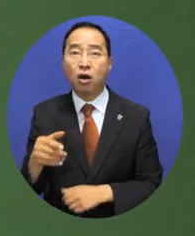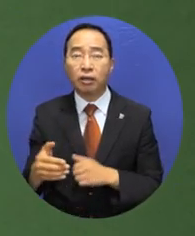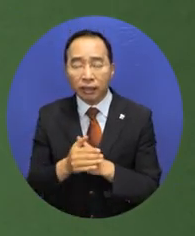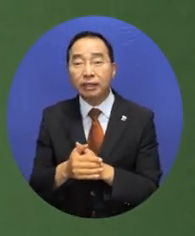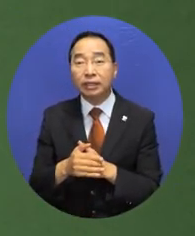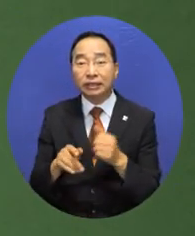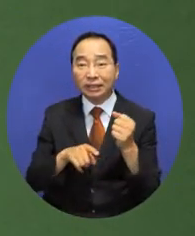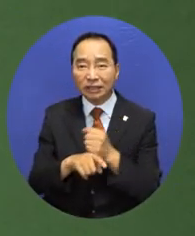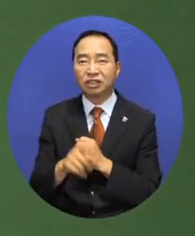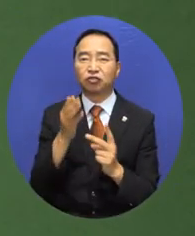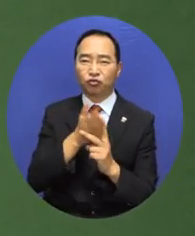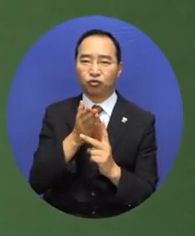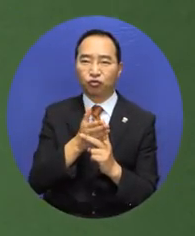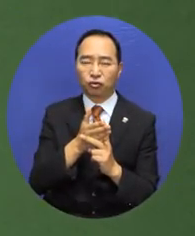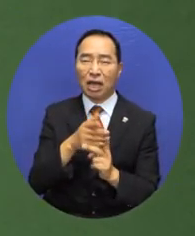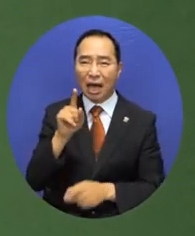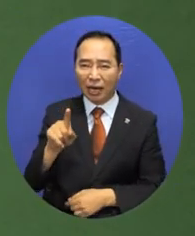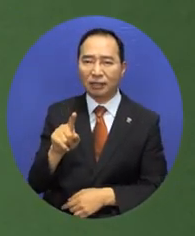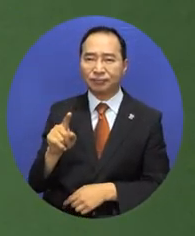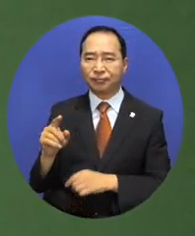이분법을 해체하는 대대입니다.